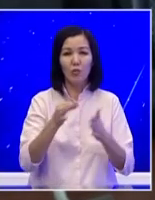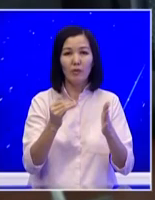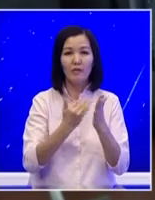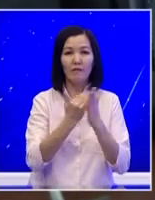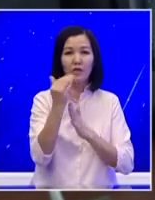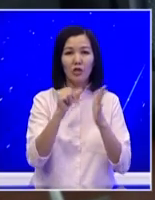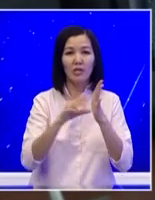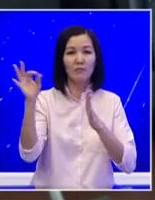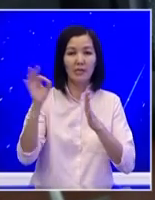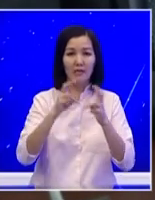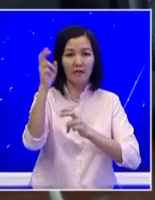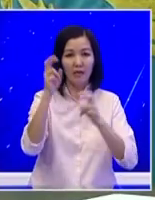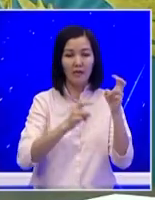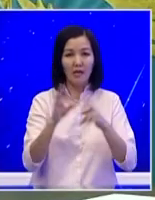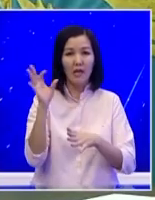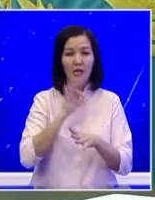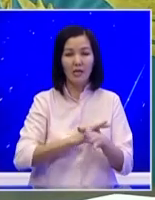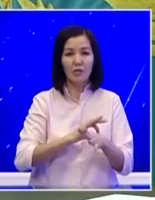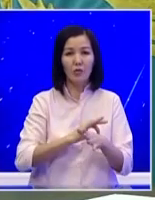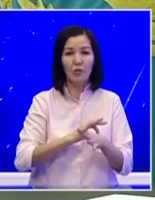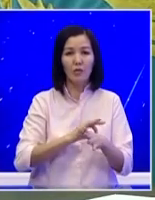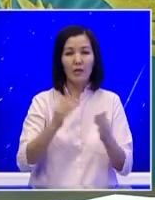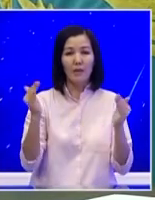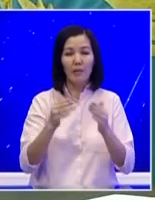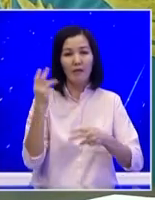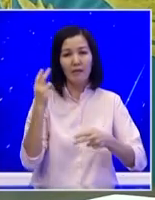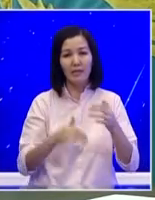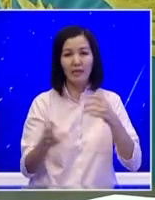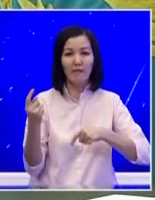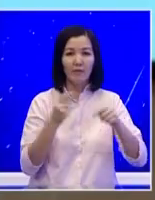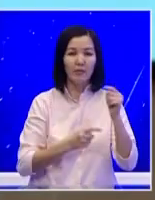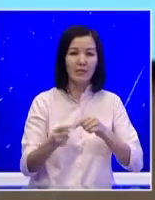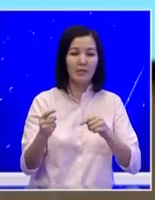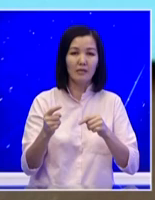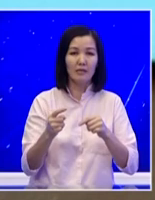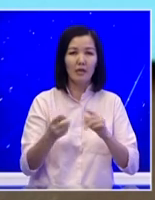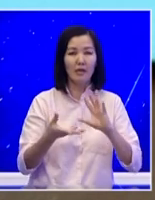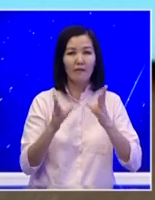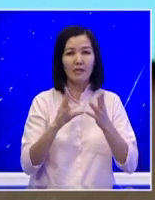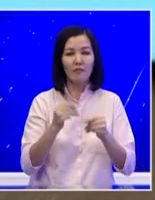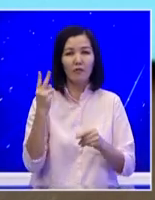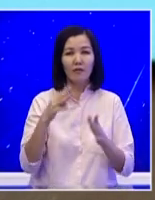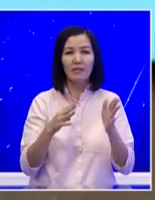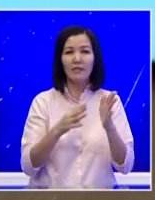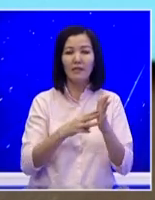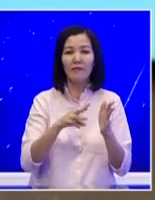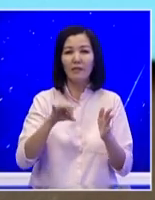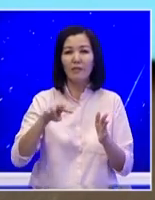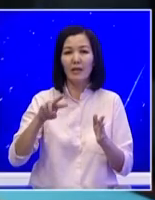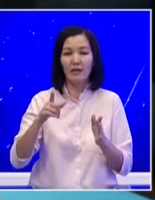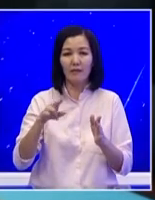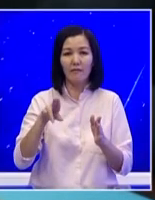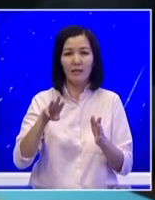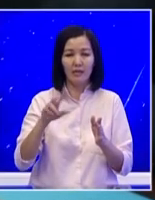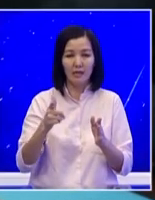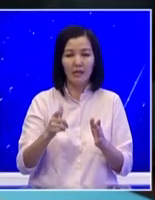на 6%. В казну региона от субъектов малого и среднего бизнеса поступило почти 29 миллиардов тенге.